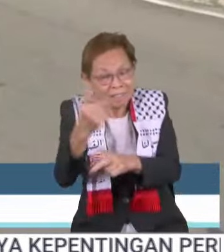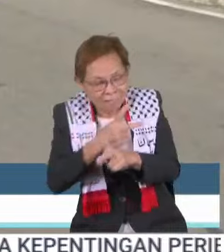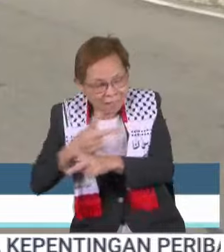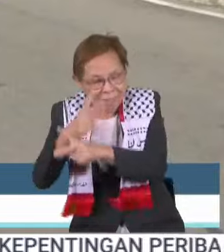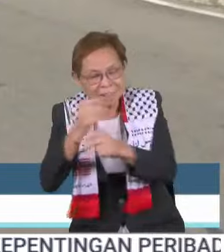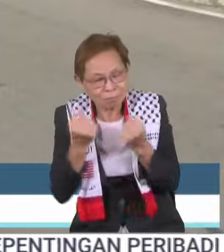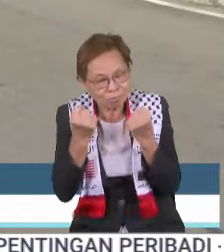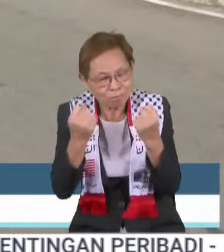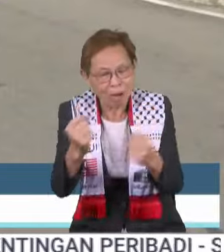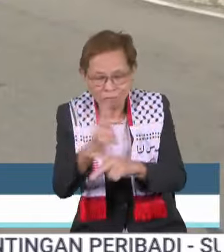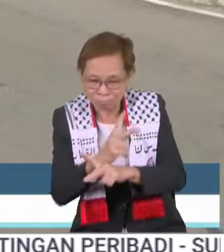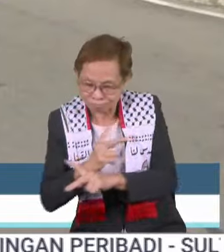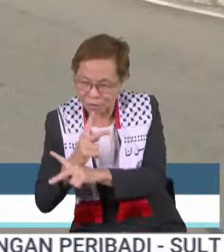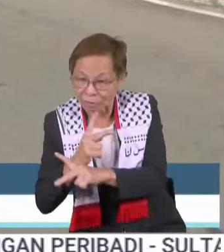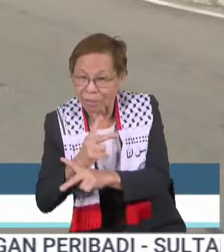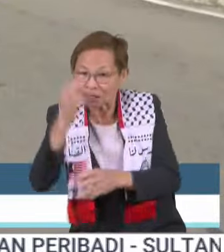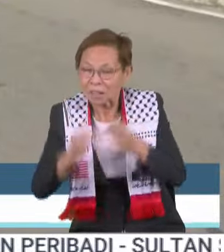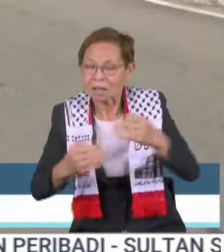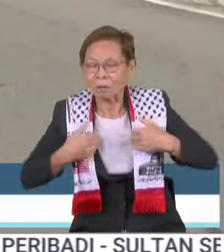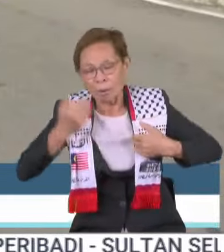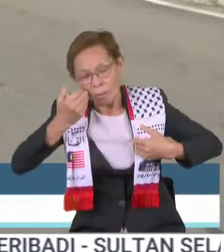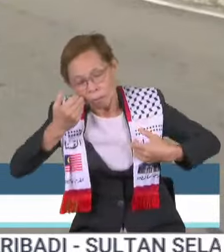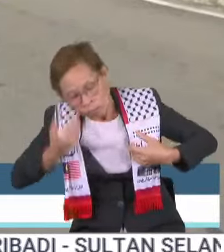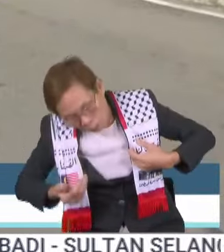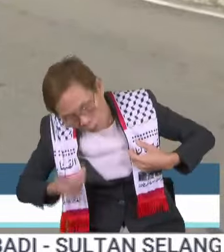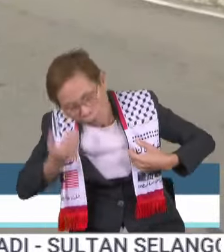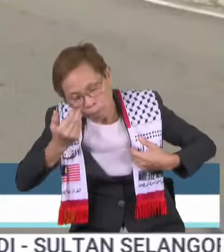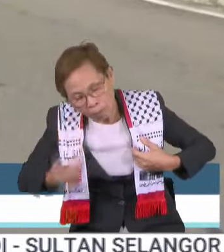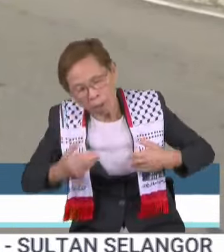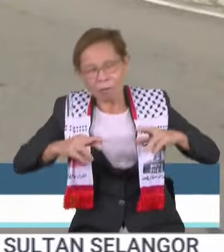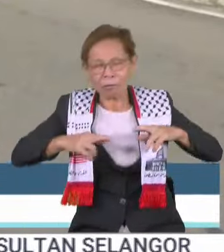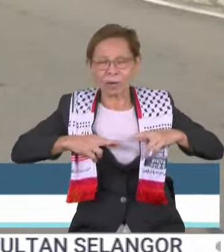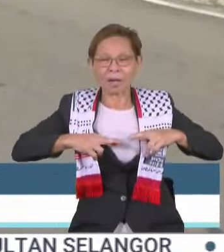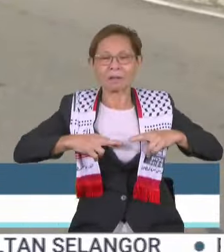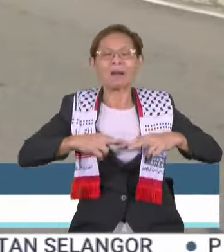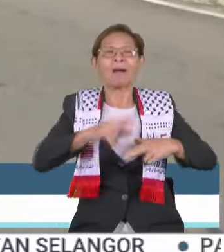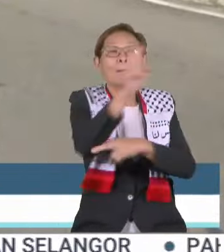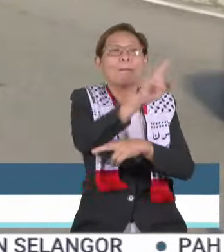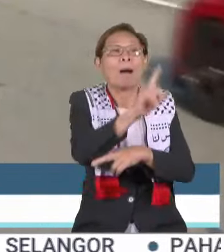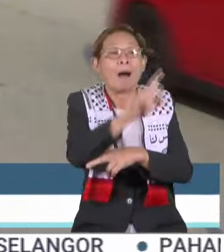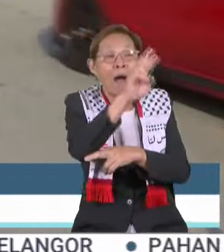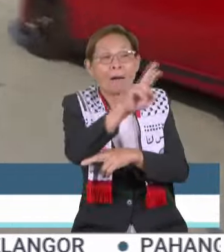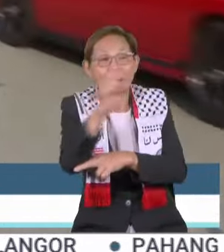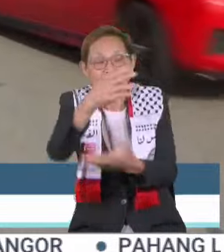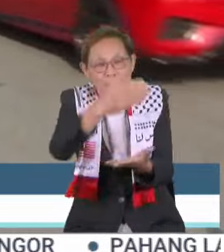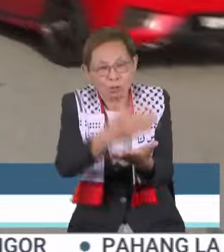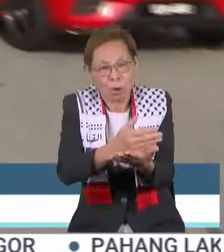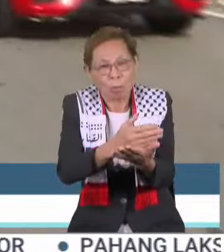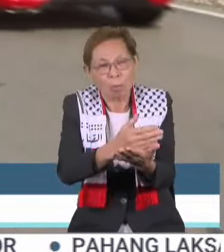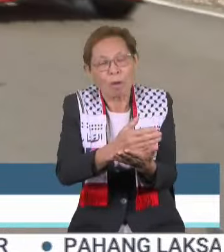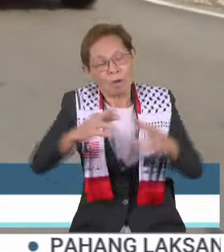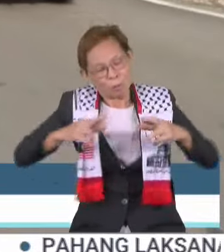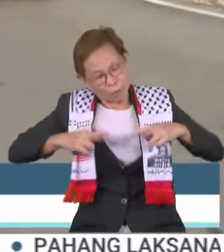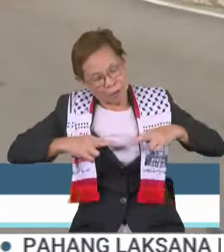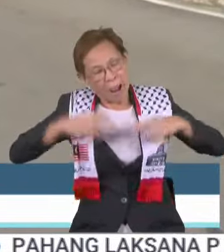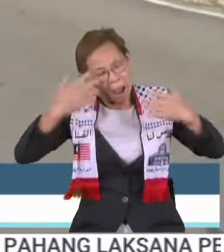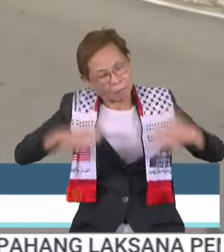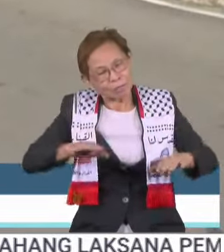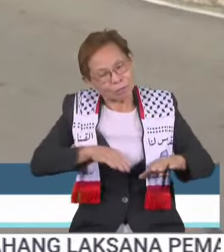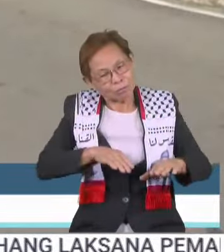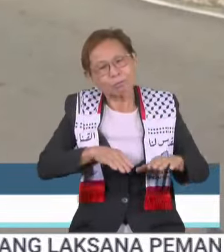serta memandu dengan berhemah dan jika anda mengantuk, rehat dulu seketika di mana-mana RNR sebelum meneruskan ke destinasi